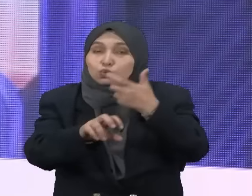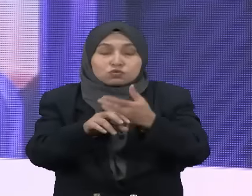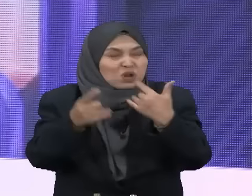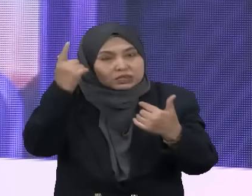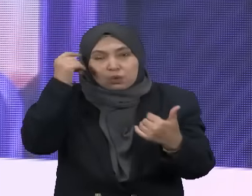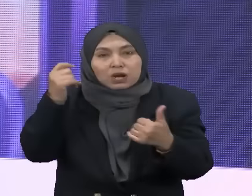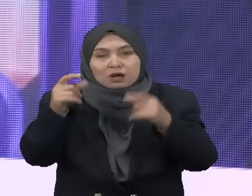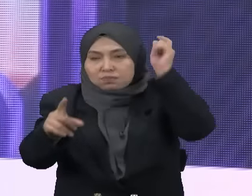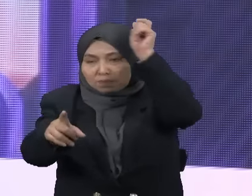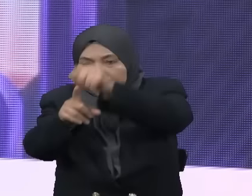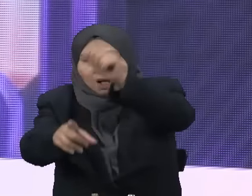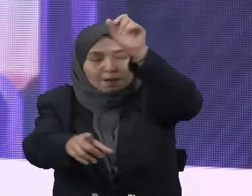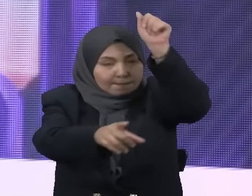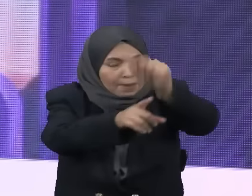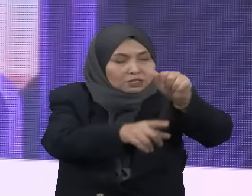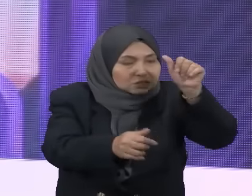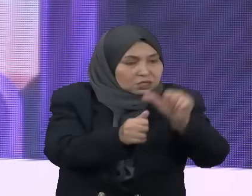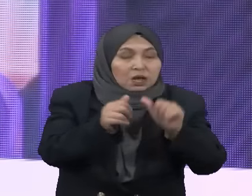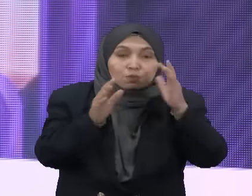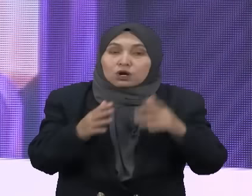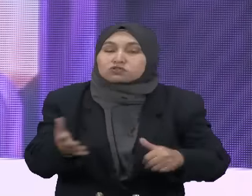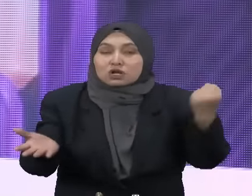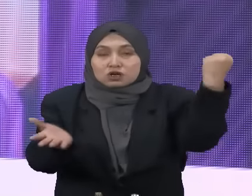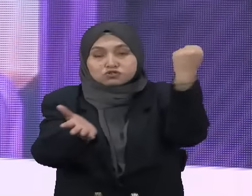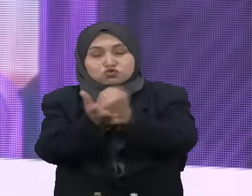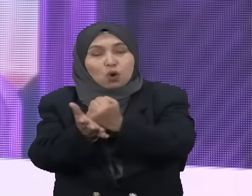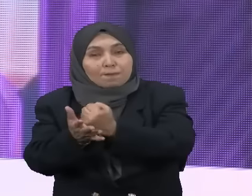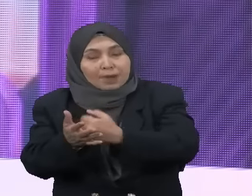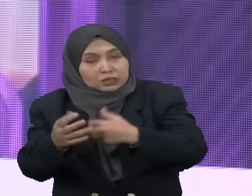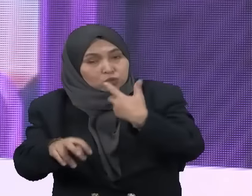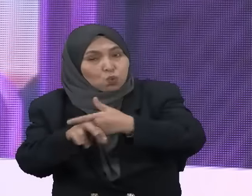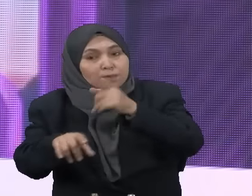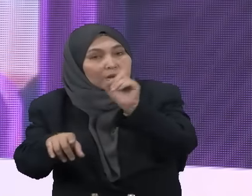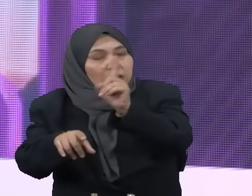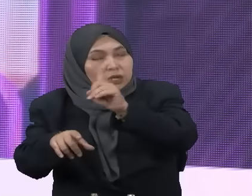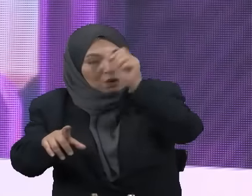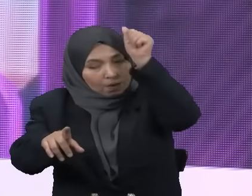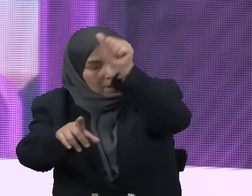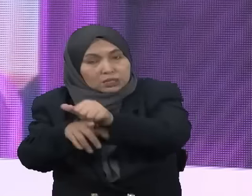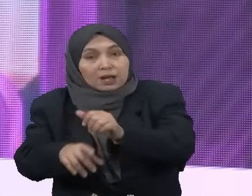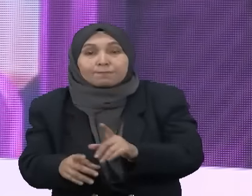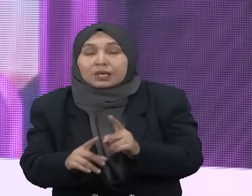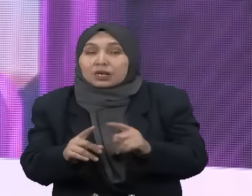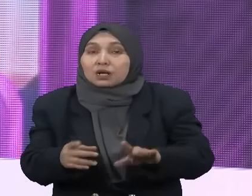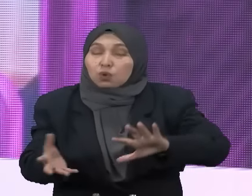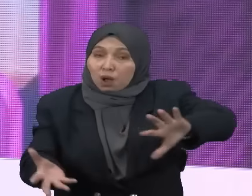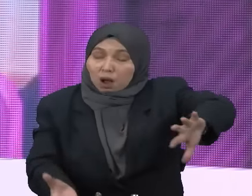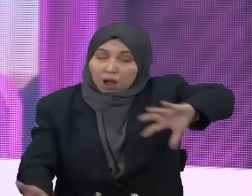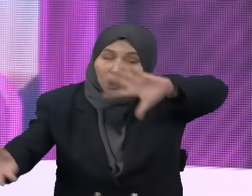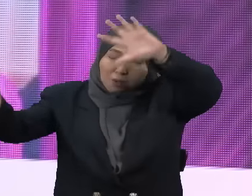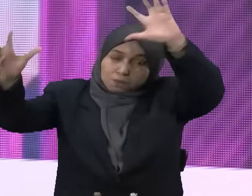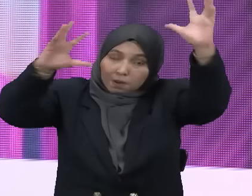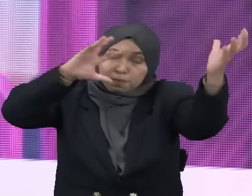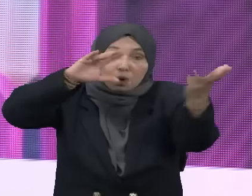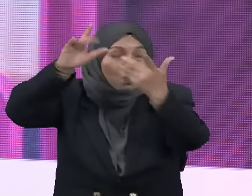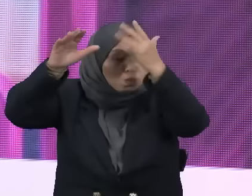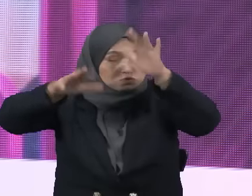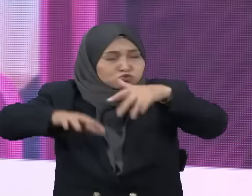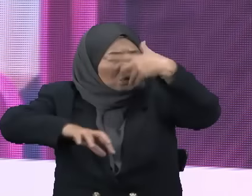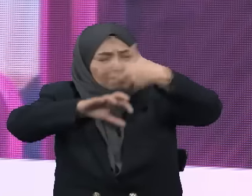pergi. Setiap orang tu dah ada cop batu dia, batu mana yang kamu akan kena. Bila mana diterbalikkan, maka berlaku pula hujan